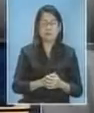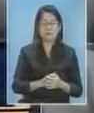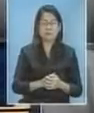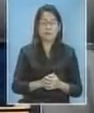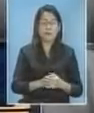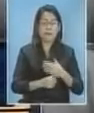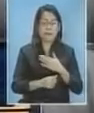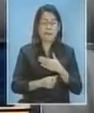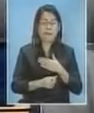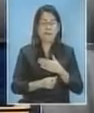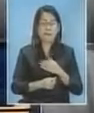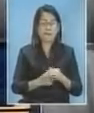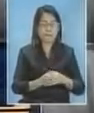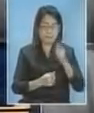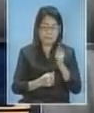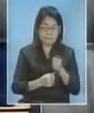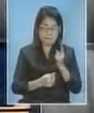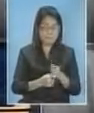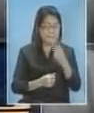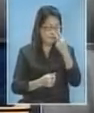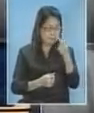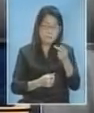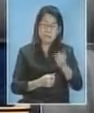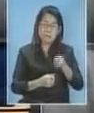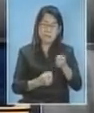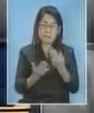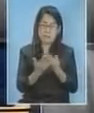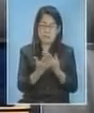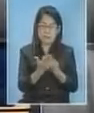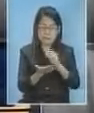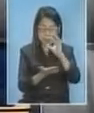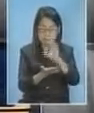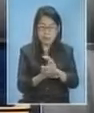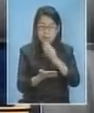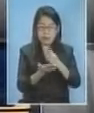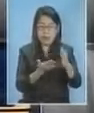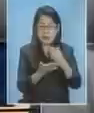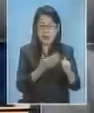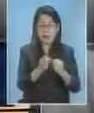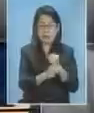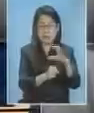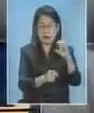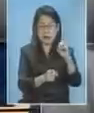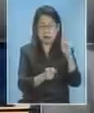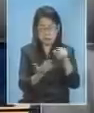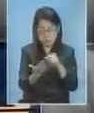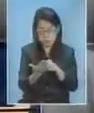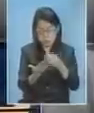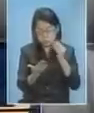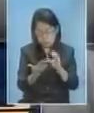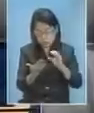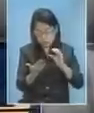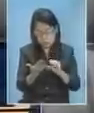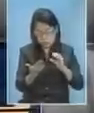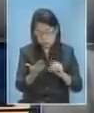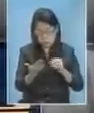ผมไม่เห็นจุดเปลี่ยนใดๆในงบประมาณปี2556อาจจะกล่าวได้ว่าเป็นง